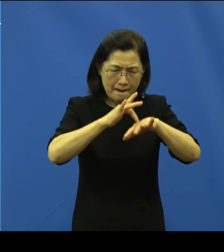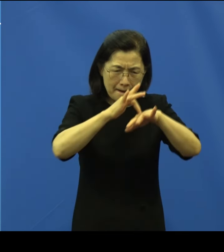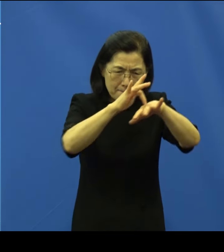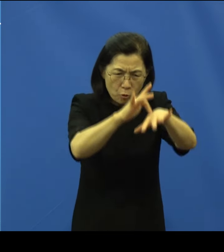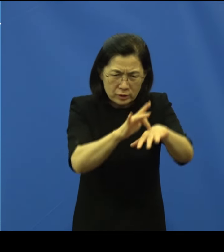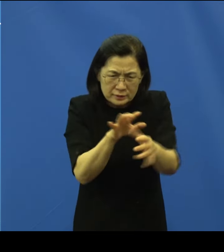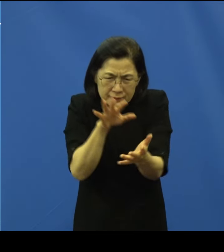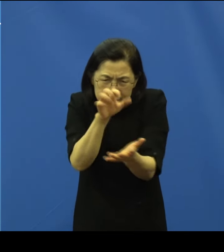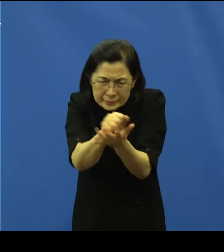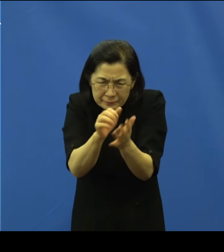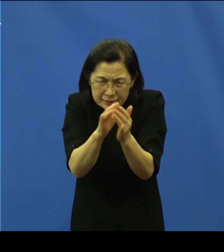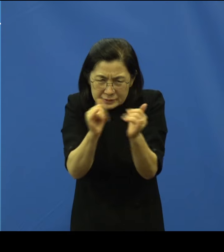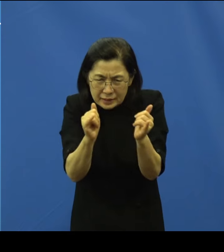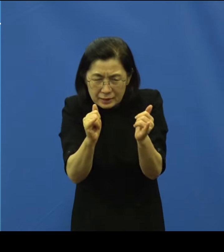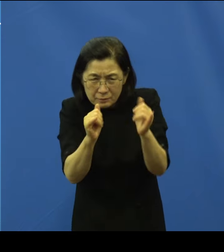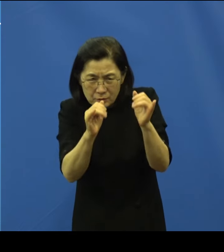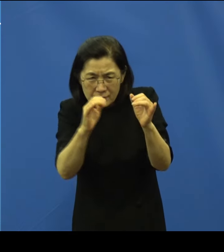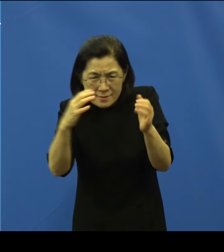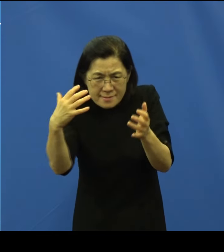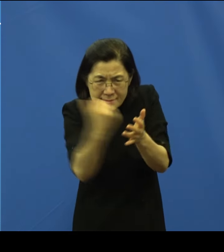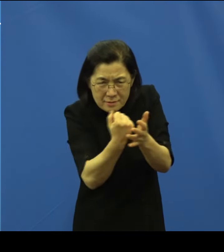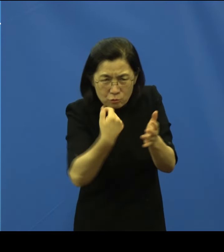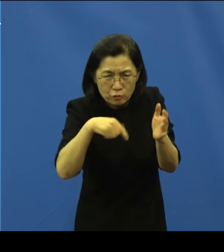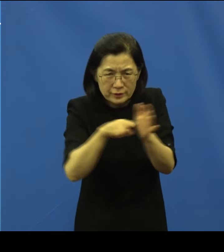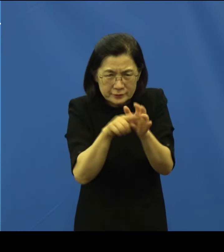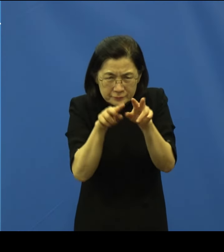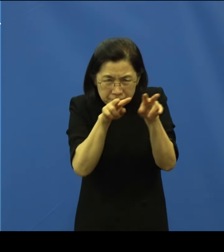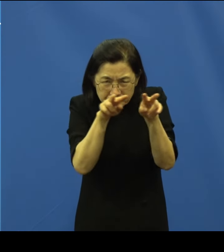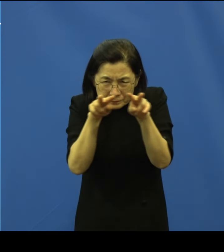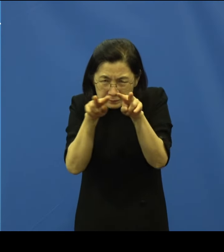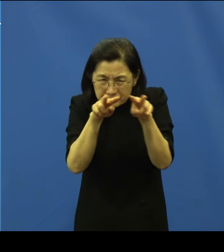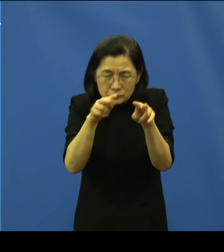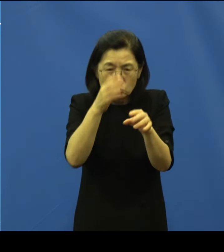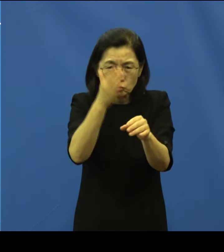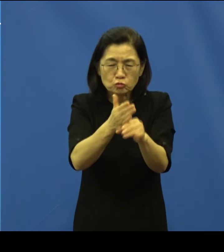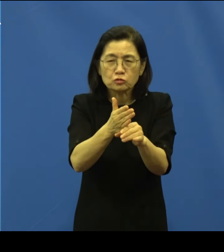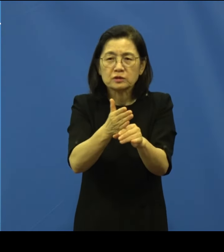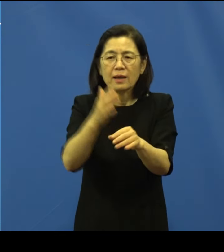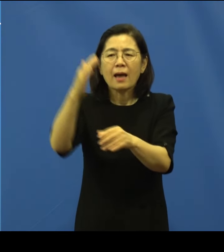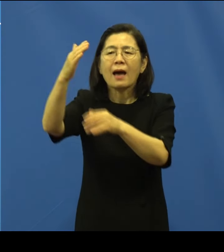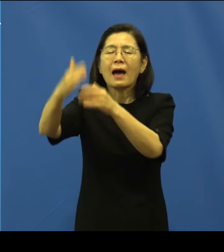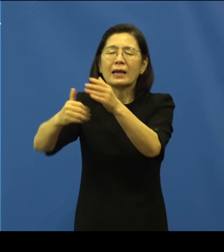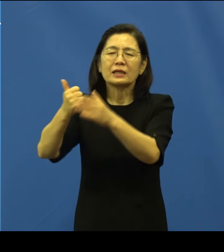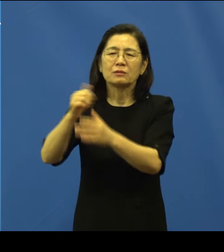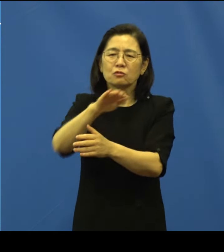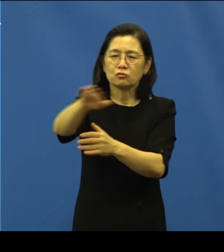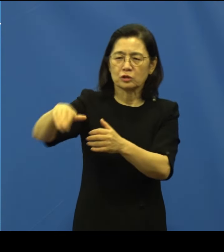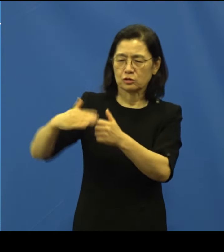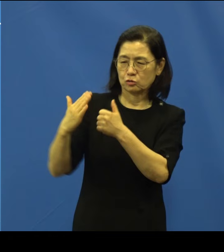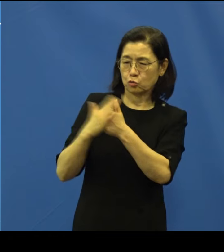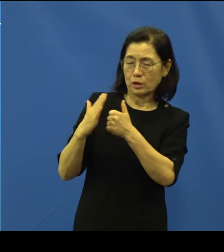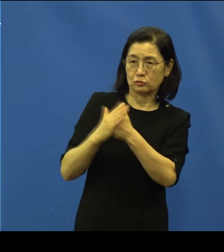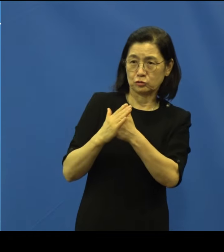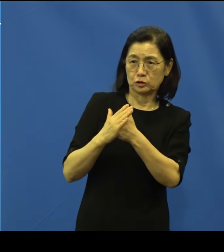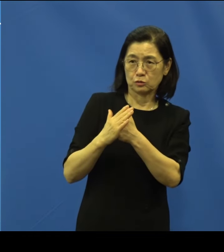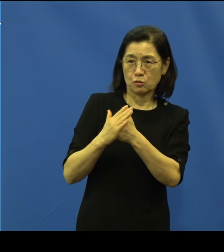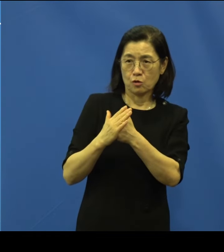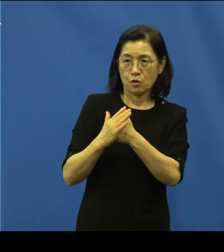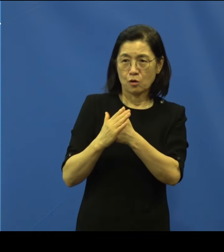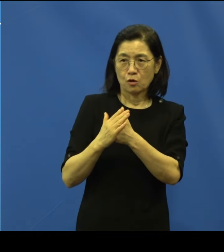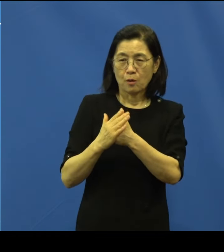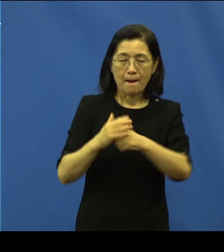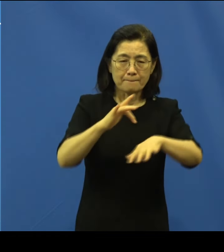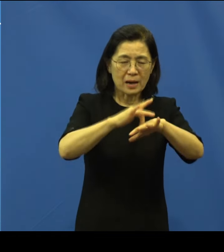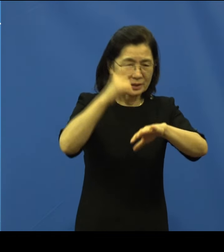찾아 두루다니는데 수시로 싸움을 걸어오는 거예요. 하나님은 우리를 도우십니다. 우리에게 모든 걸 알려주시고 우리를